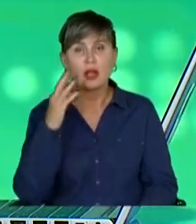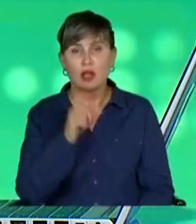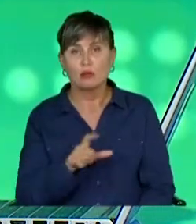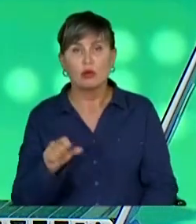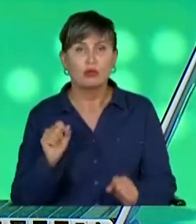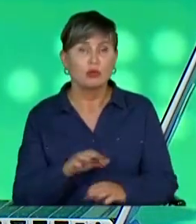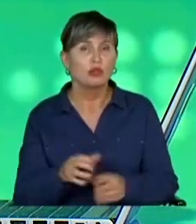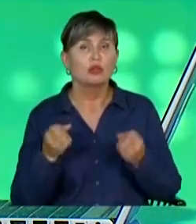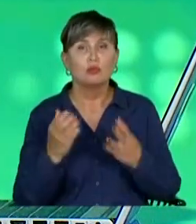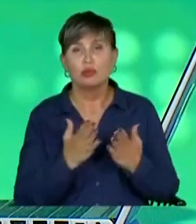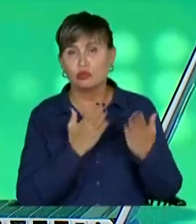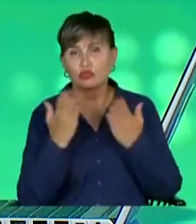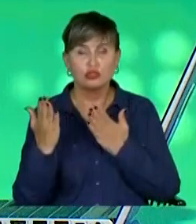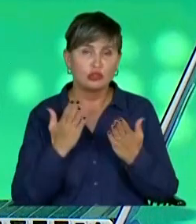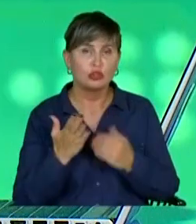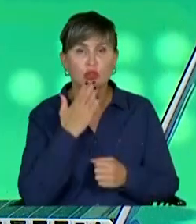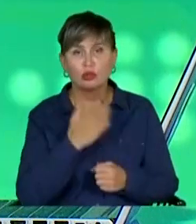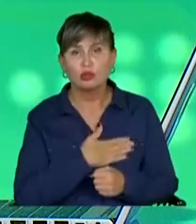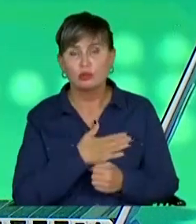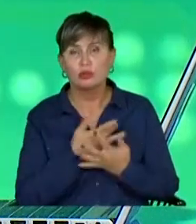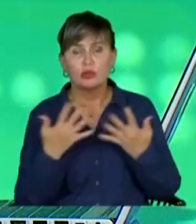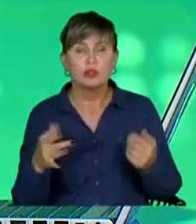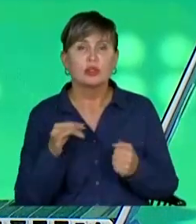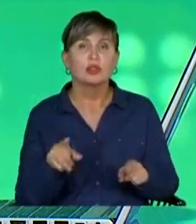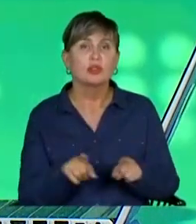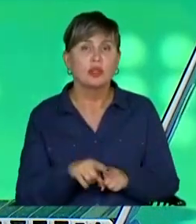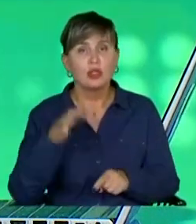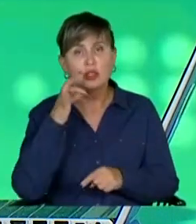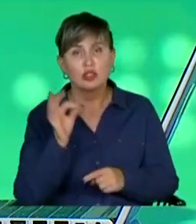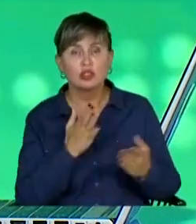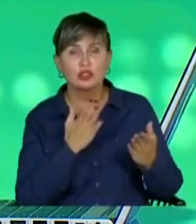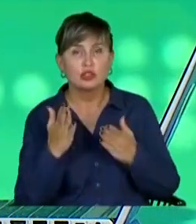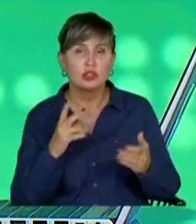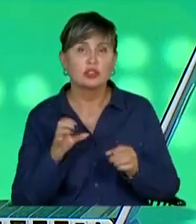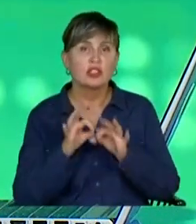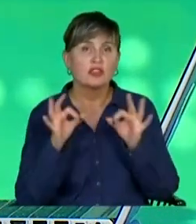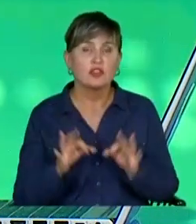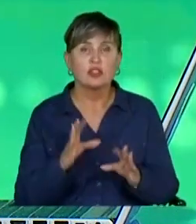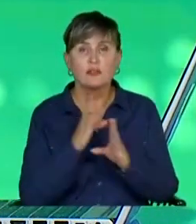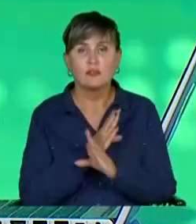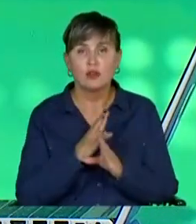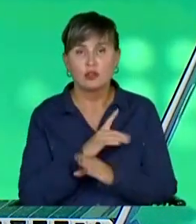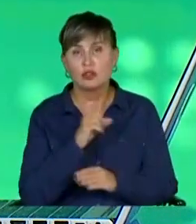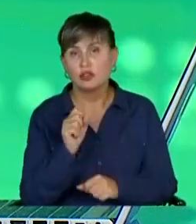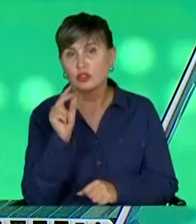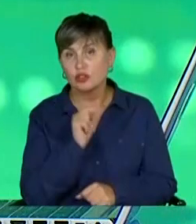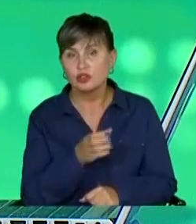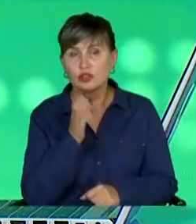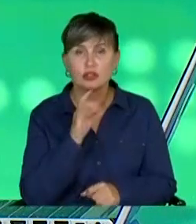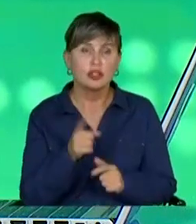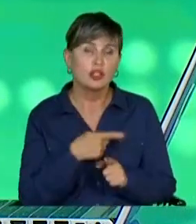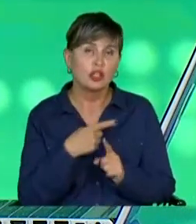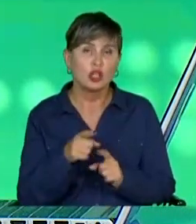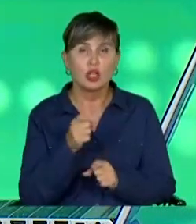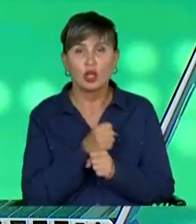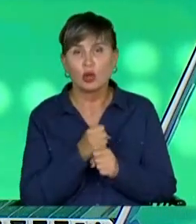могут не просто читать любимые произведения, но также наслаждаться чтением на свежем воздухе за чашечкой чая или кофе.